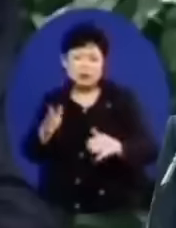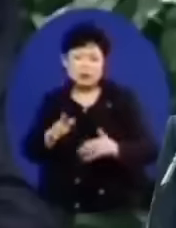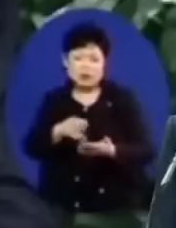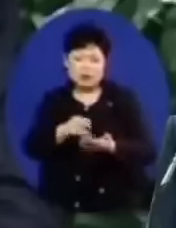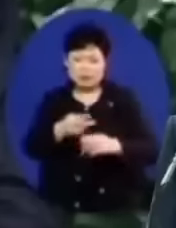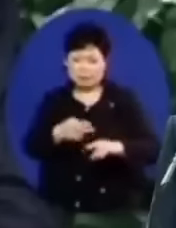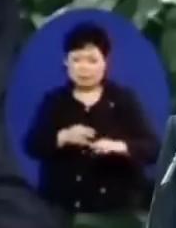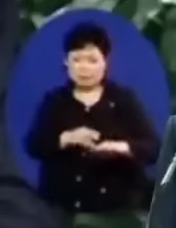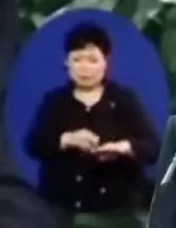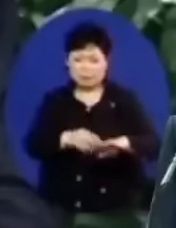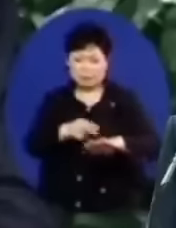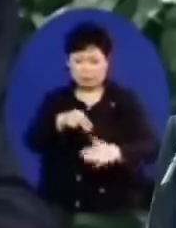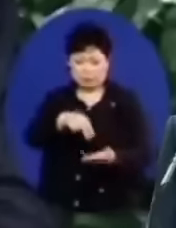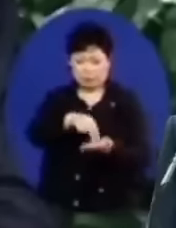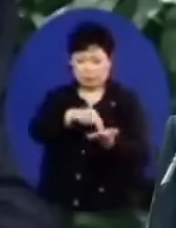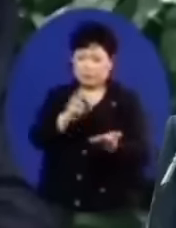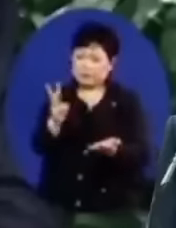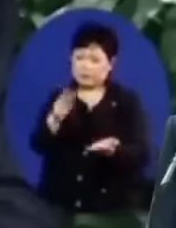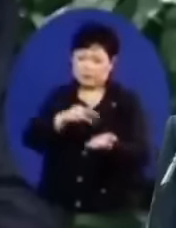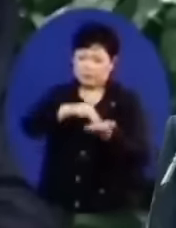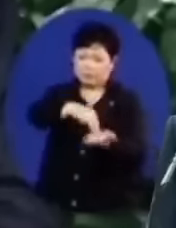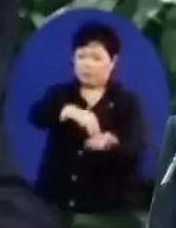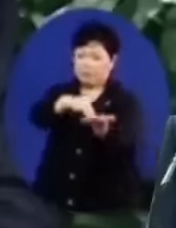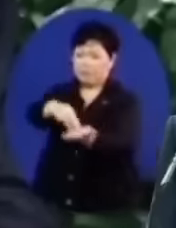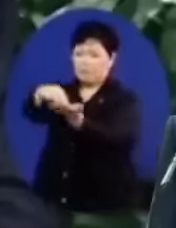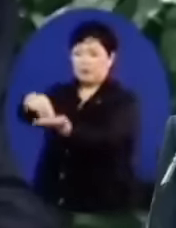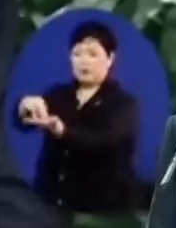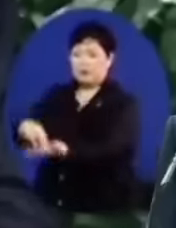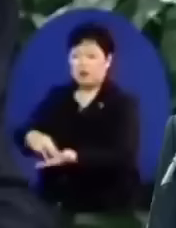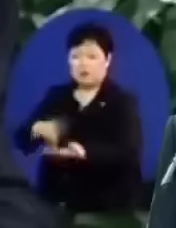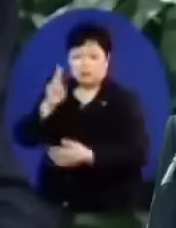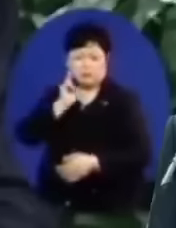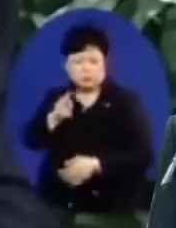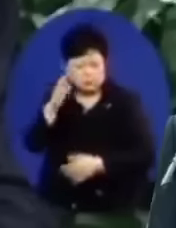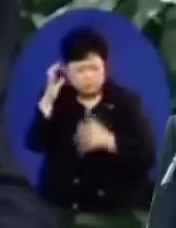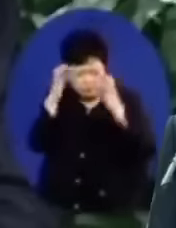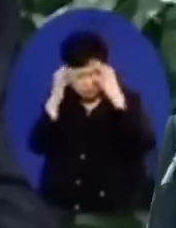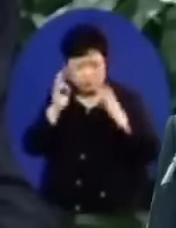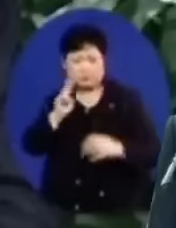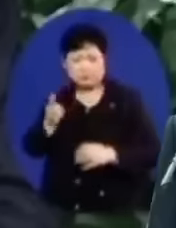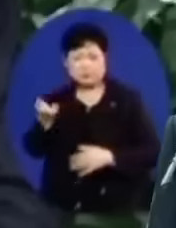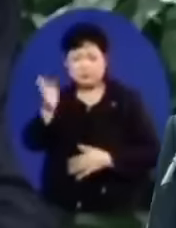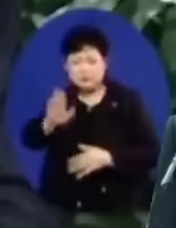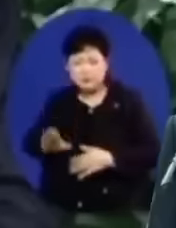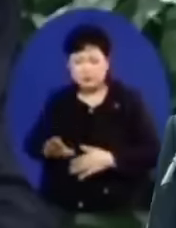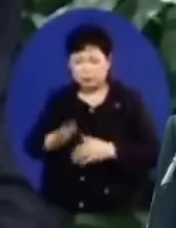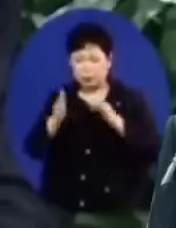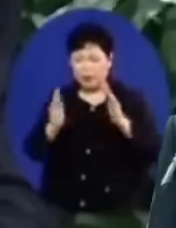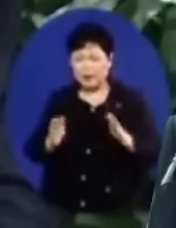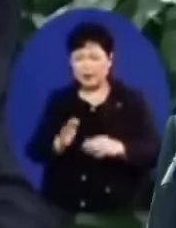떠돌아다녔으니 얼마나 엄청난 고통스러운 것입니까. 그런데 그러는 동안에